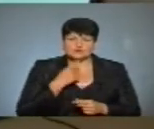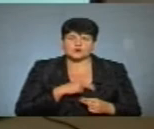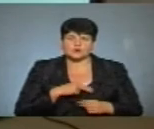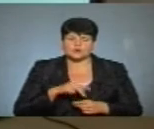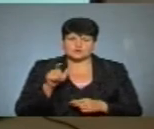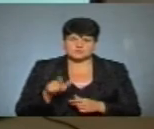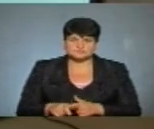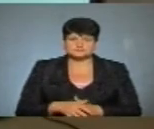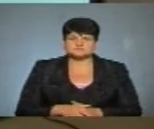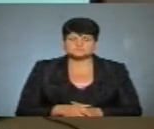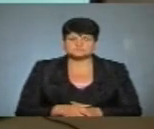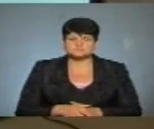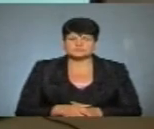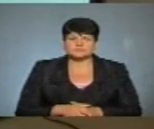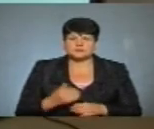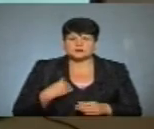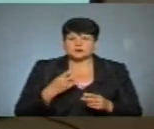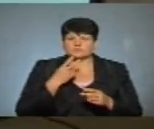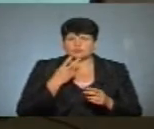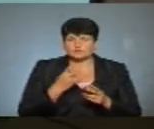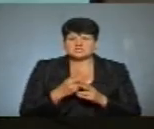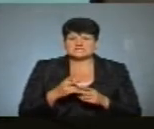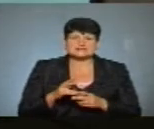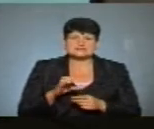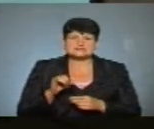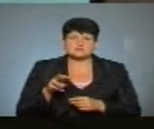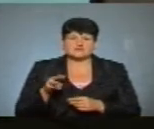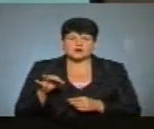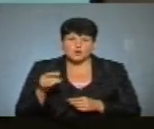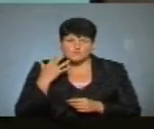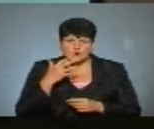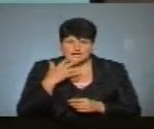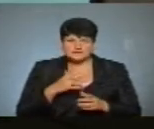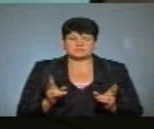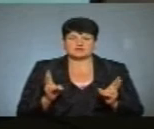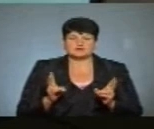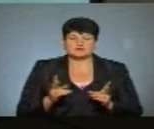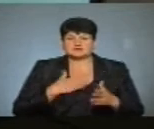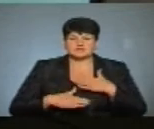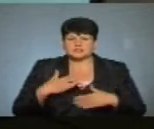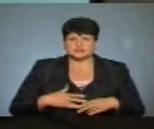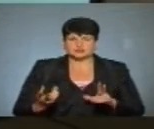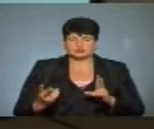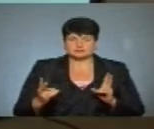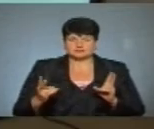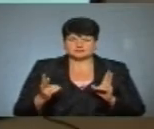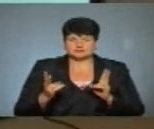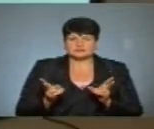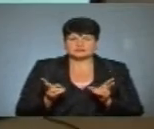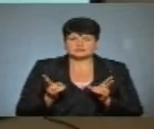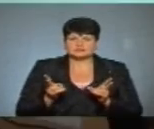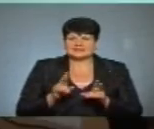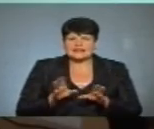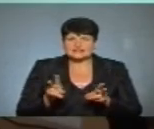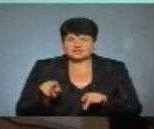Тетяна Пічугіна. Ми побачились на пероні у Сімферополі, зраділи, що він там не лишився, зраділи, що він вивозить